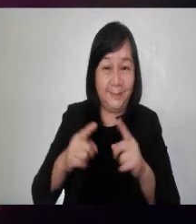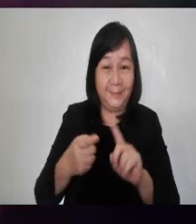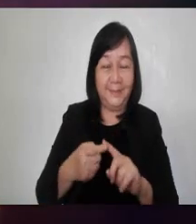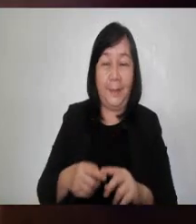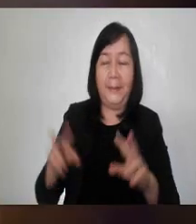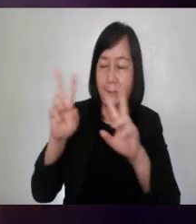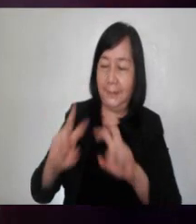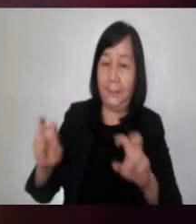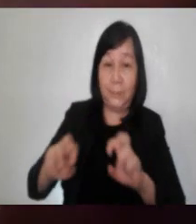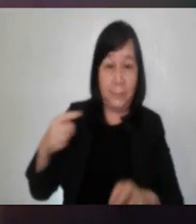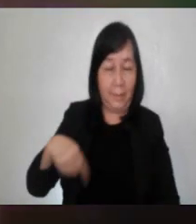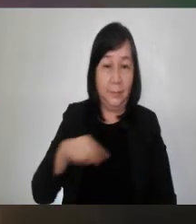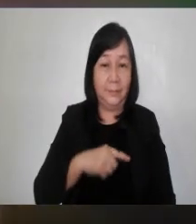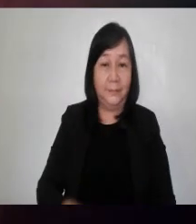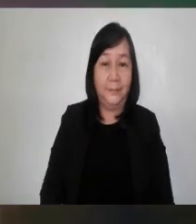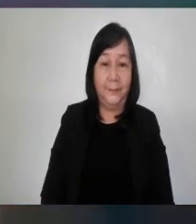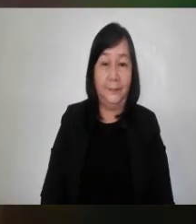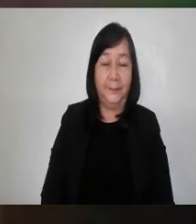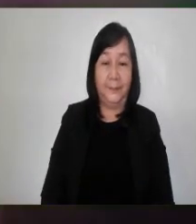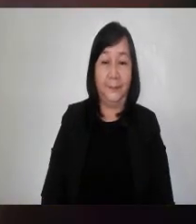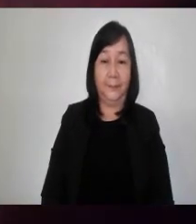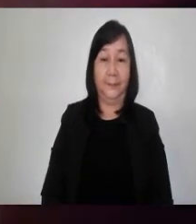Teka muna mga kapatid, magnilay muna tayo.